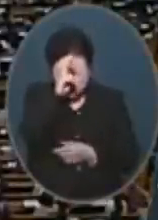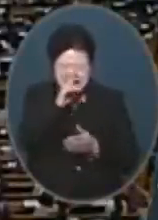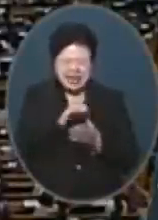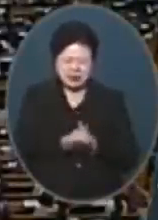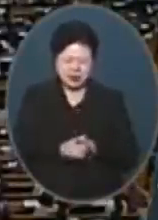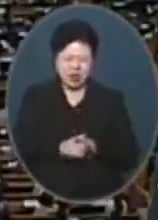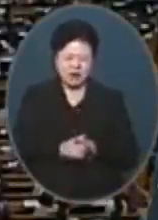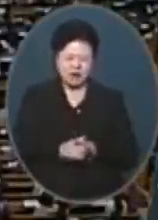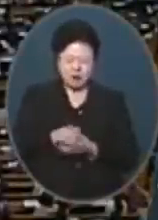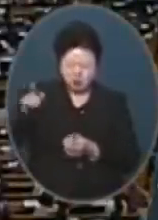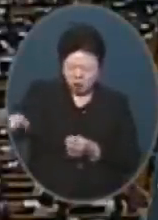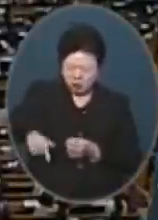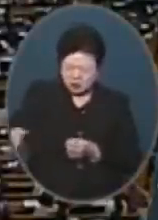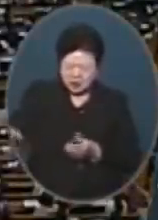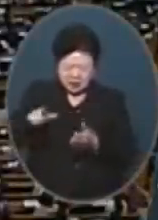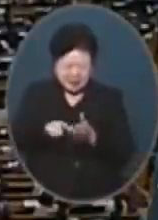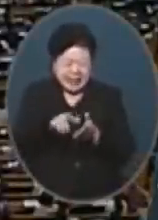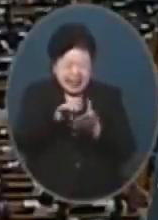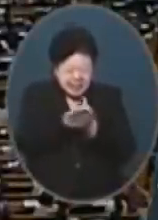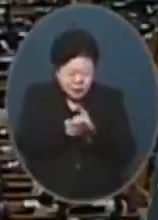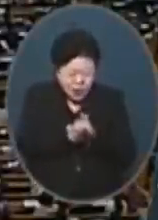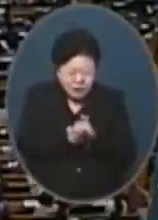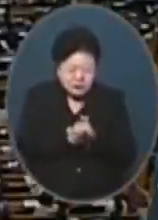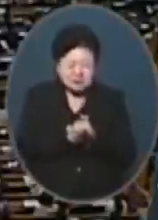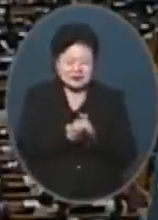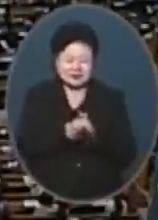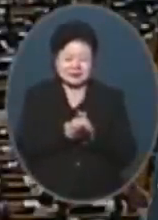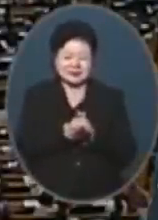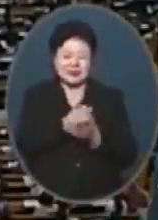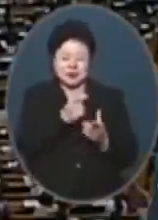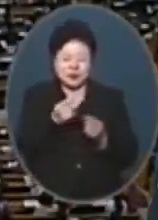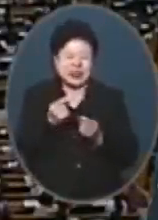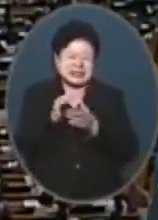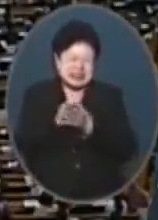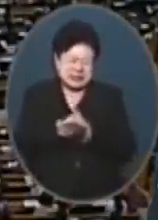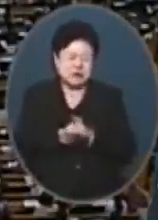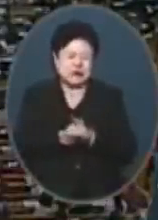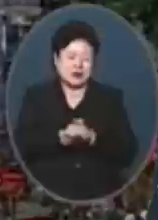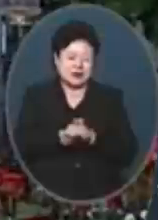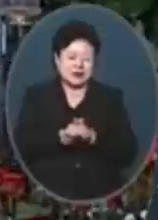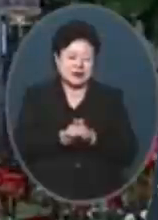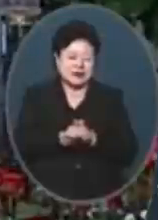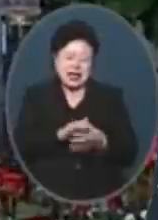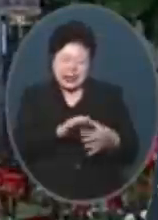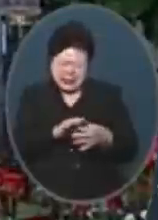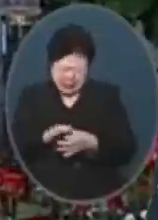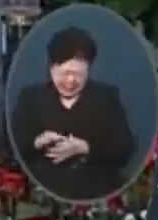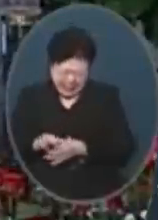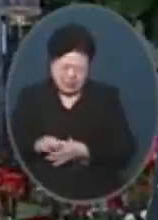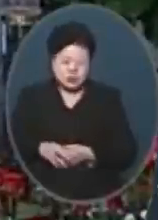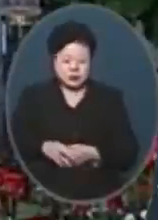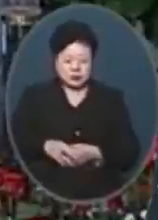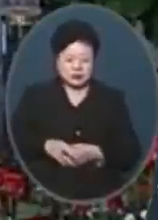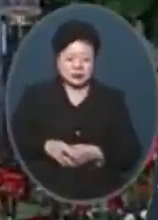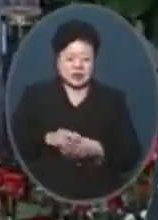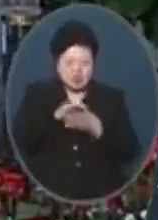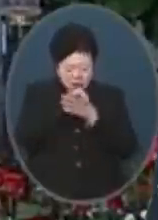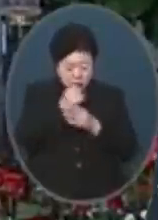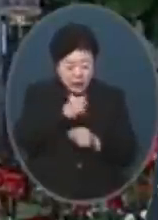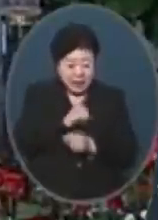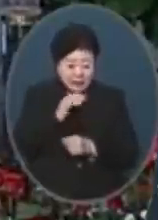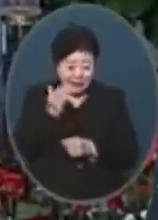기도하고 저녁때 기도하고 똑같은 기도를 계속 해야 되는